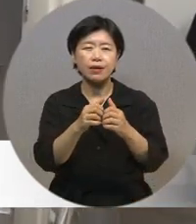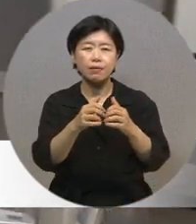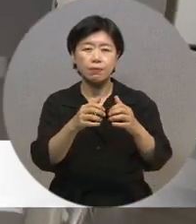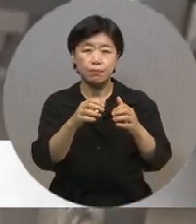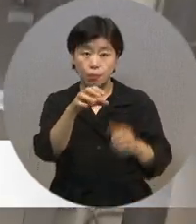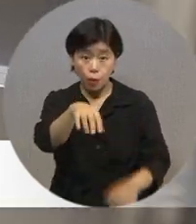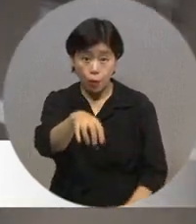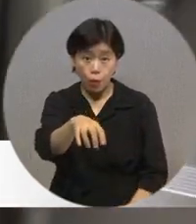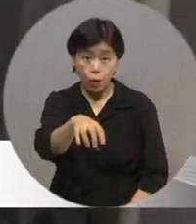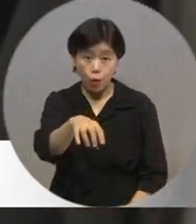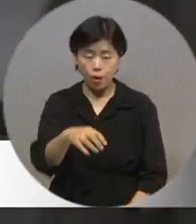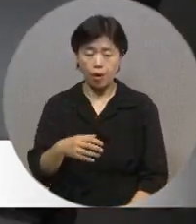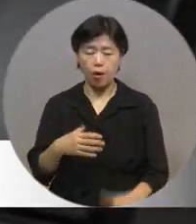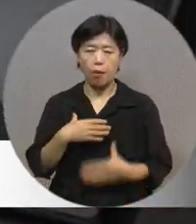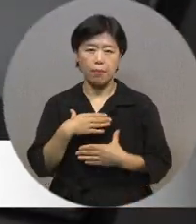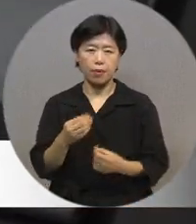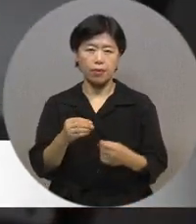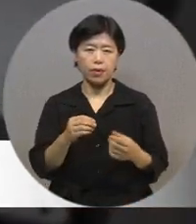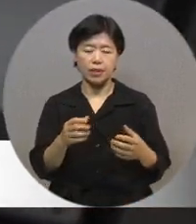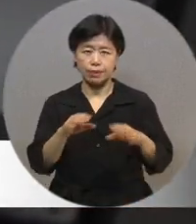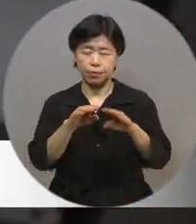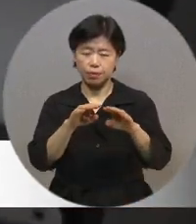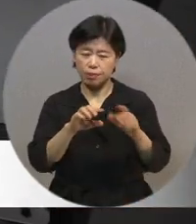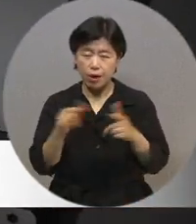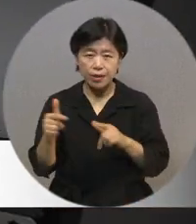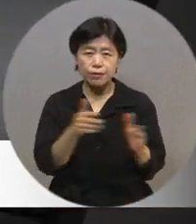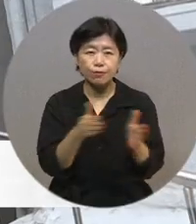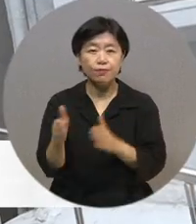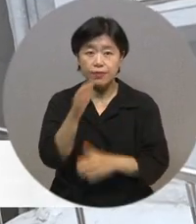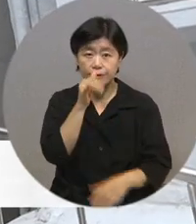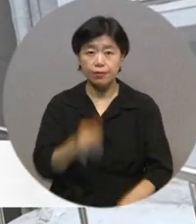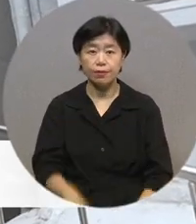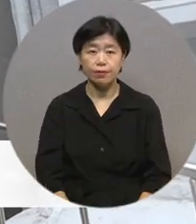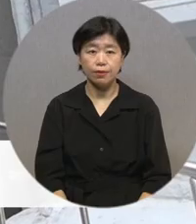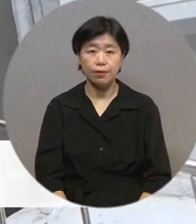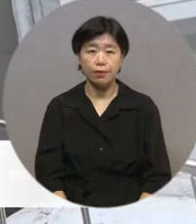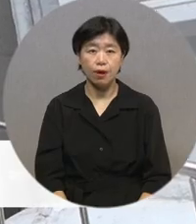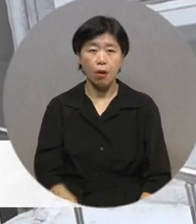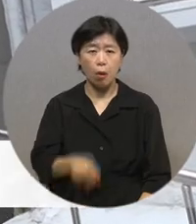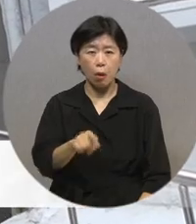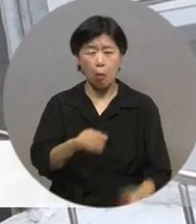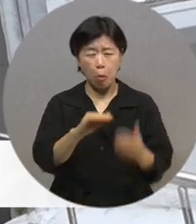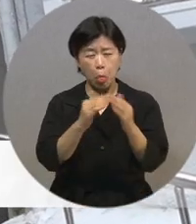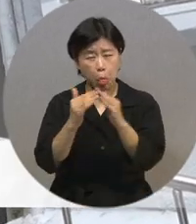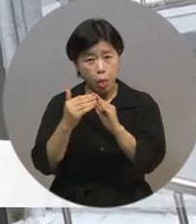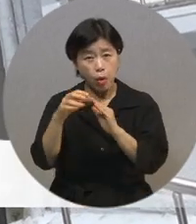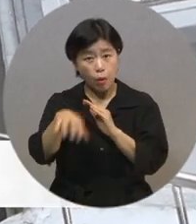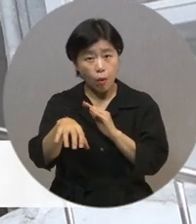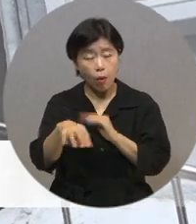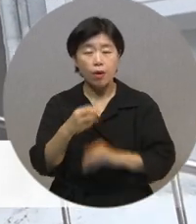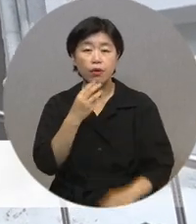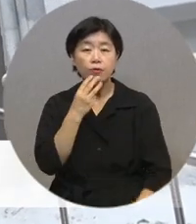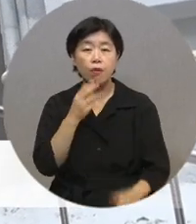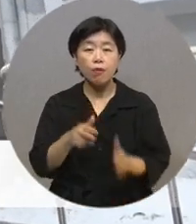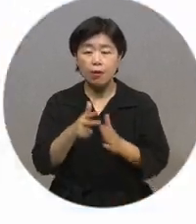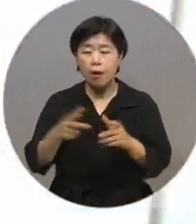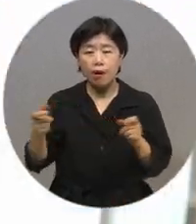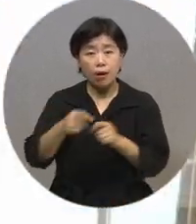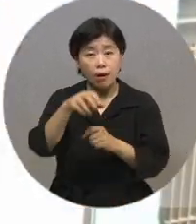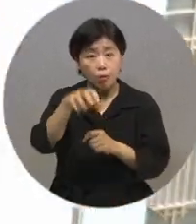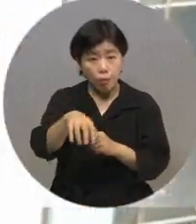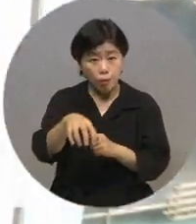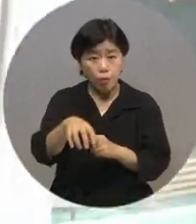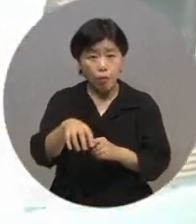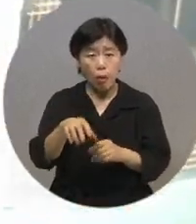얼음과 편의시설들이 마련됐습니다. 오 시장은 동자동 쪽방촌과 서울역 쪽방상담소를 방문해